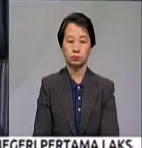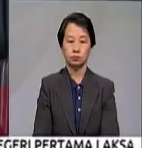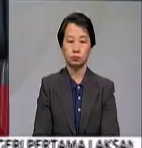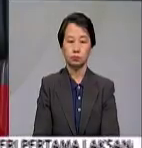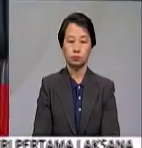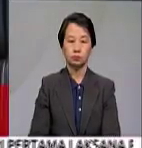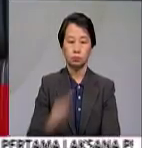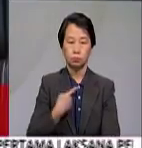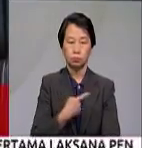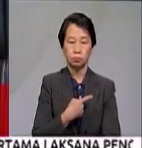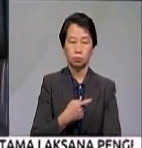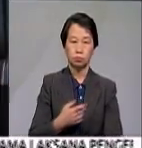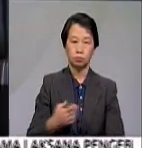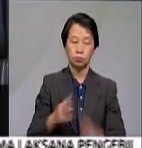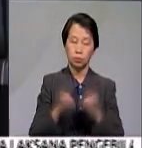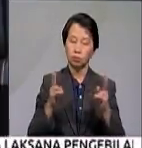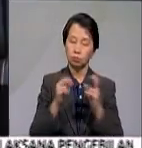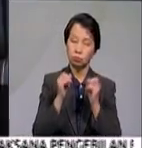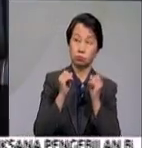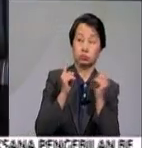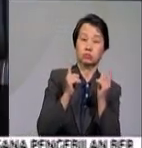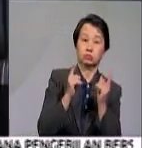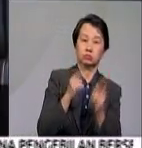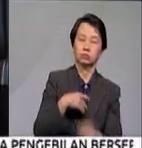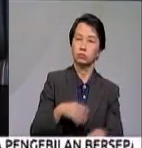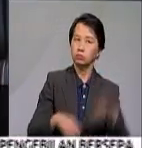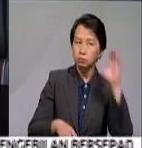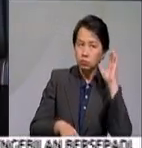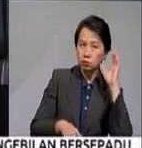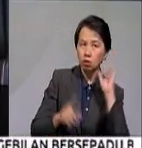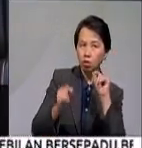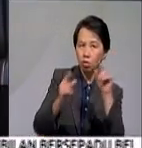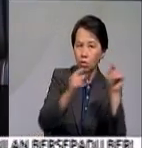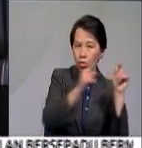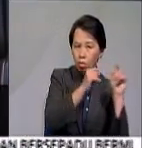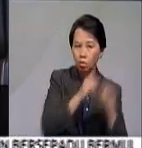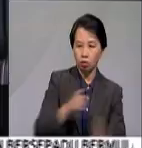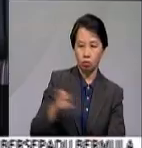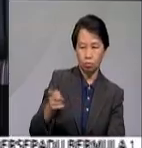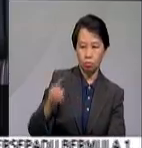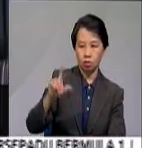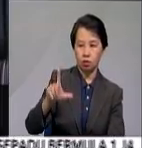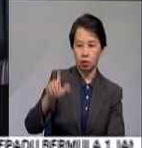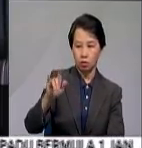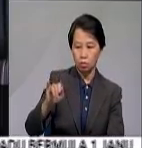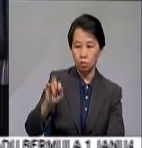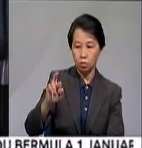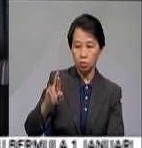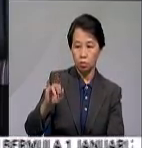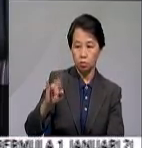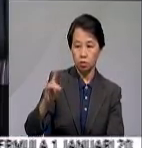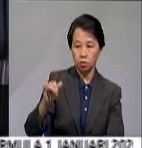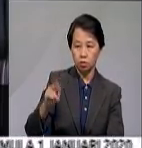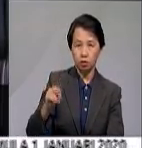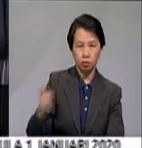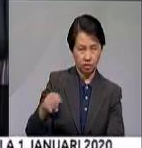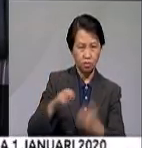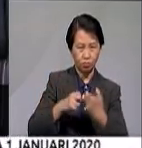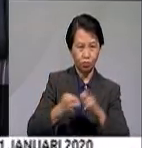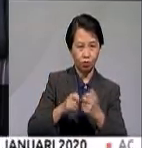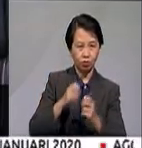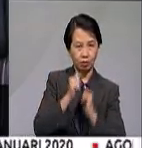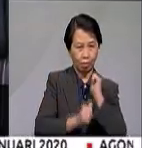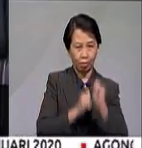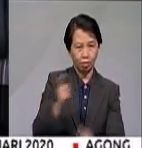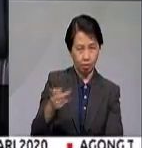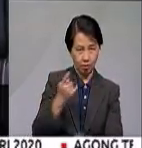Kami agak terkejut kerana kami dengar khabar-khabar angin sebelum ini yang mengatakan beliau adalah problematic player. Dan selepas saya